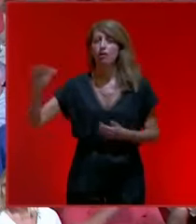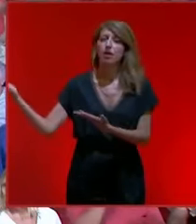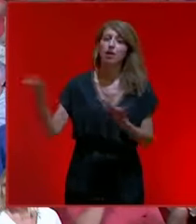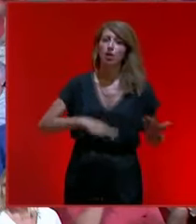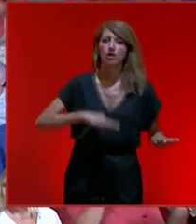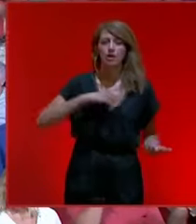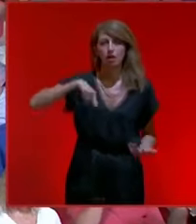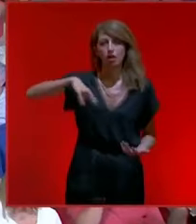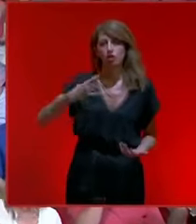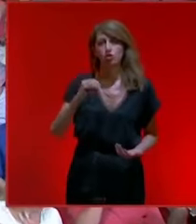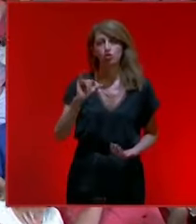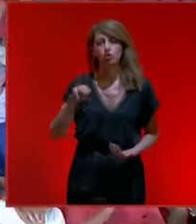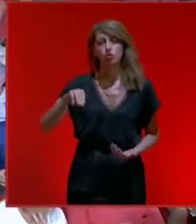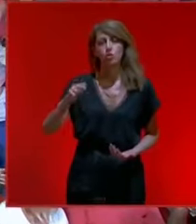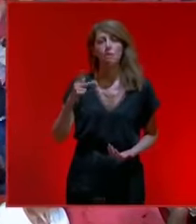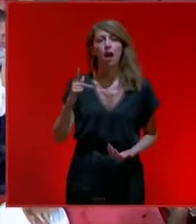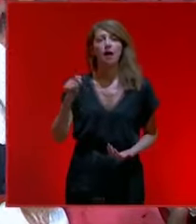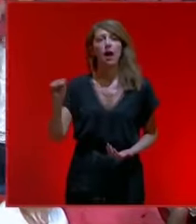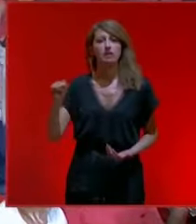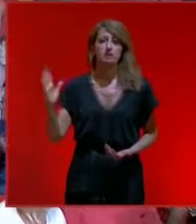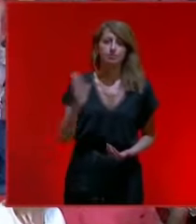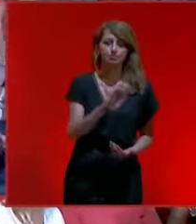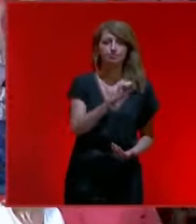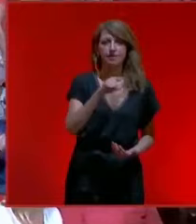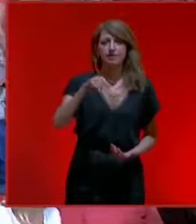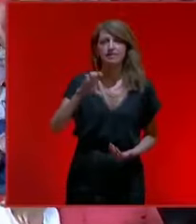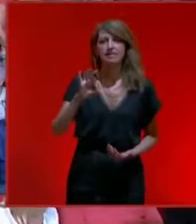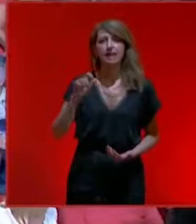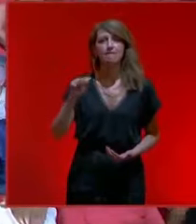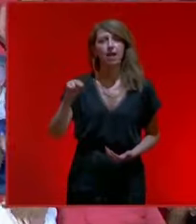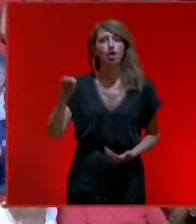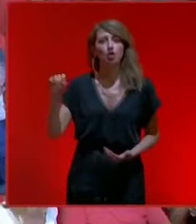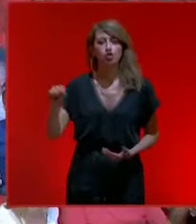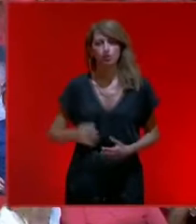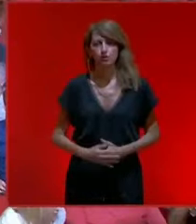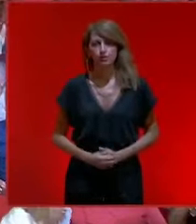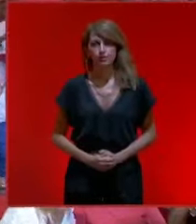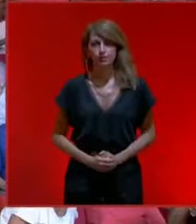Thank you.